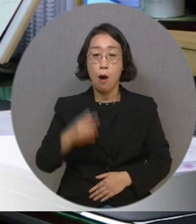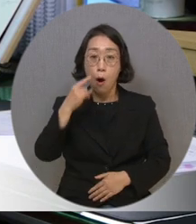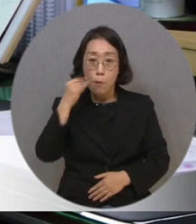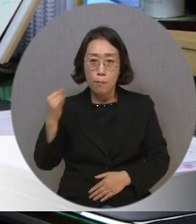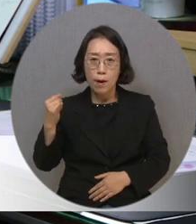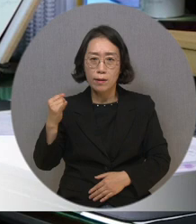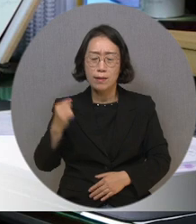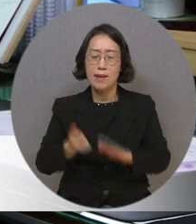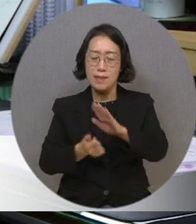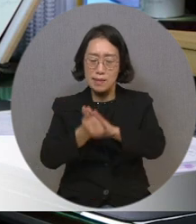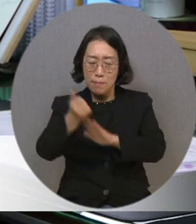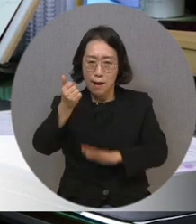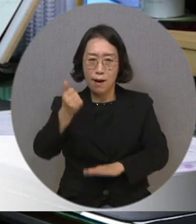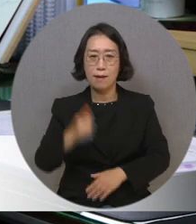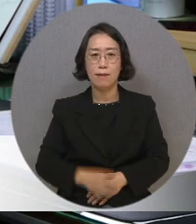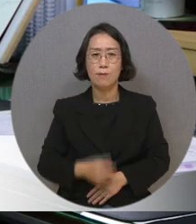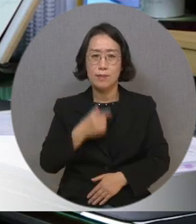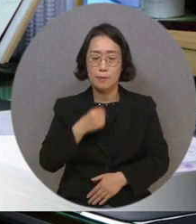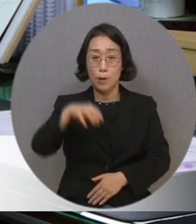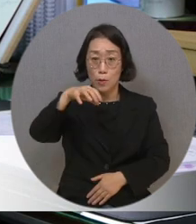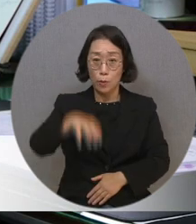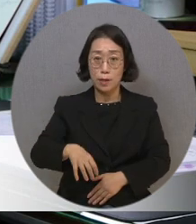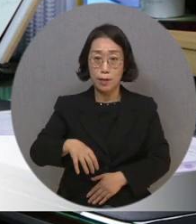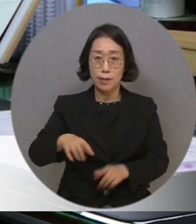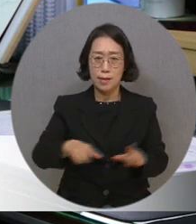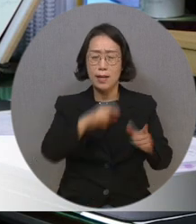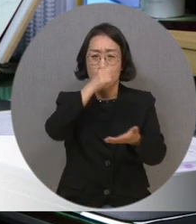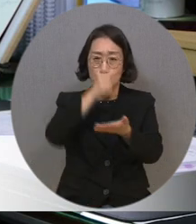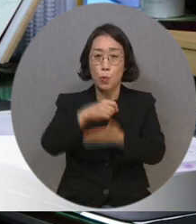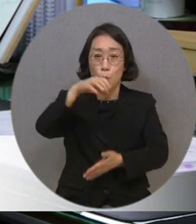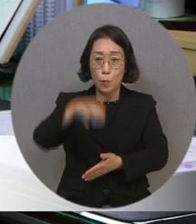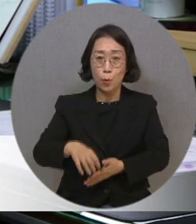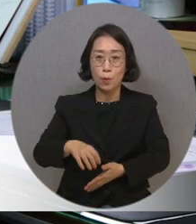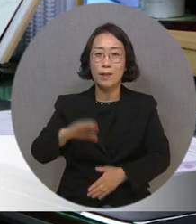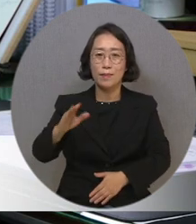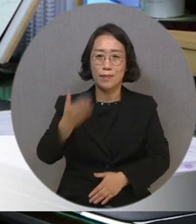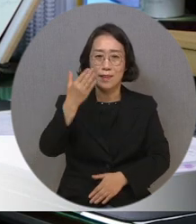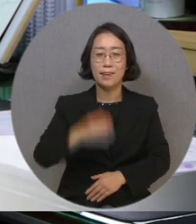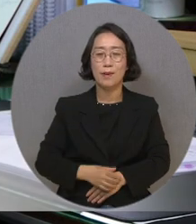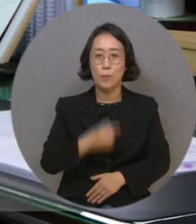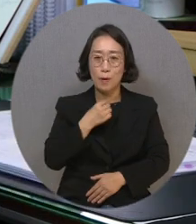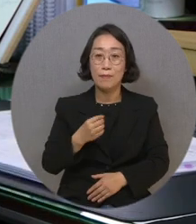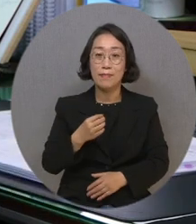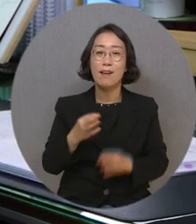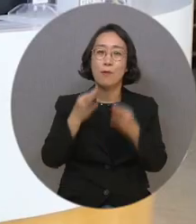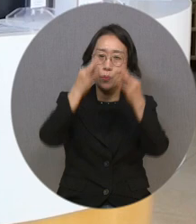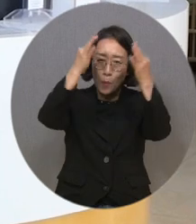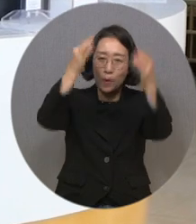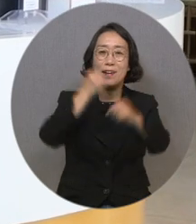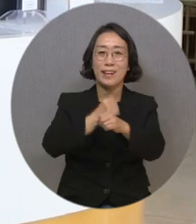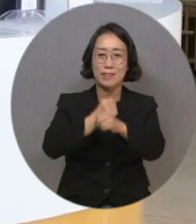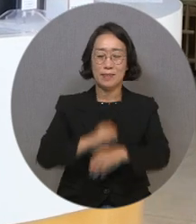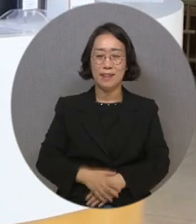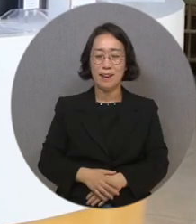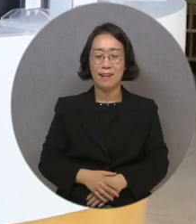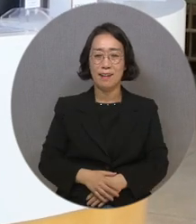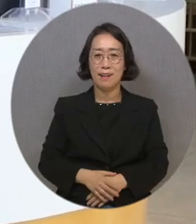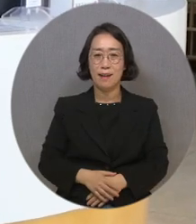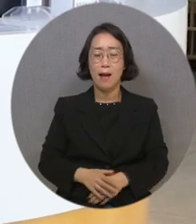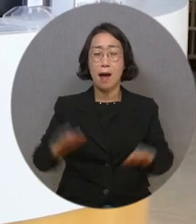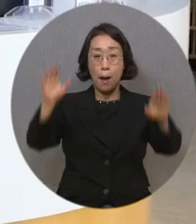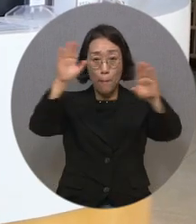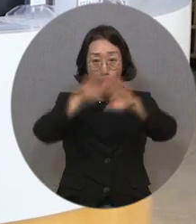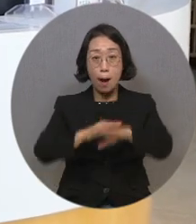엄마들의 희망이 되는 그런 정주 여건을 갖출 수 있는 그런 순천시가 되도록 노력하겠습니다. 야간과 휴일